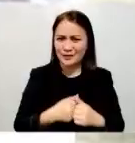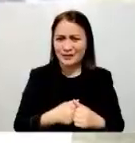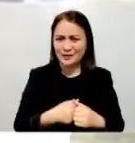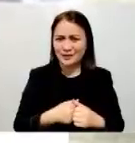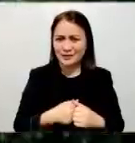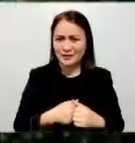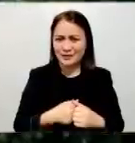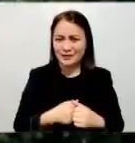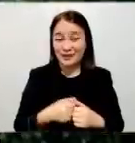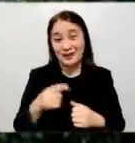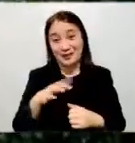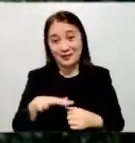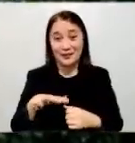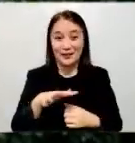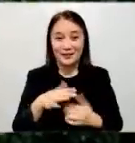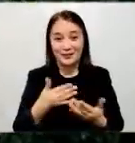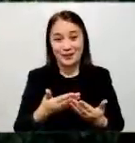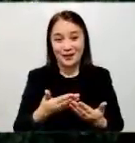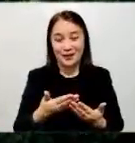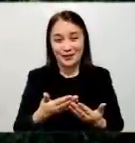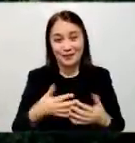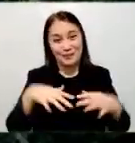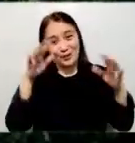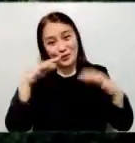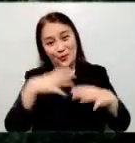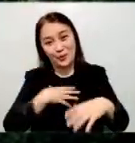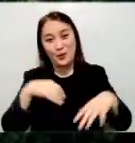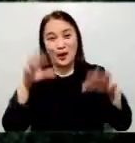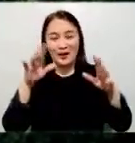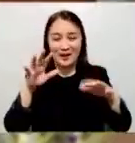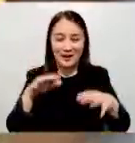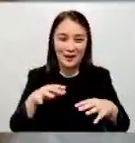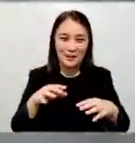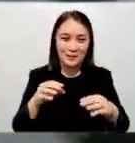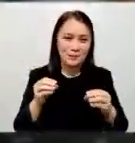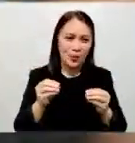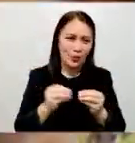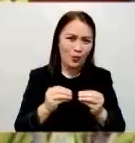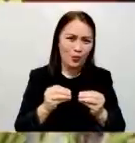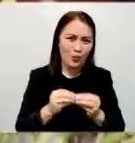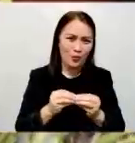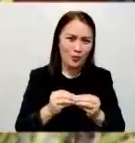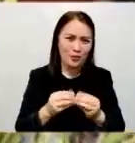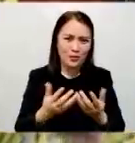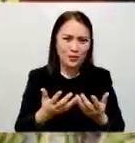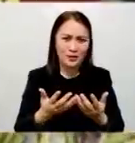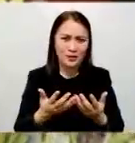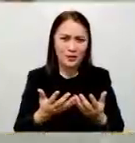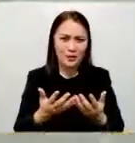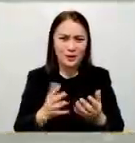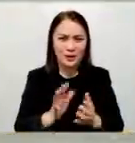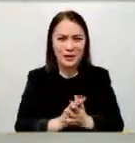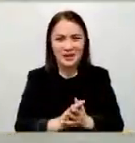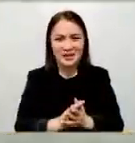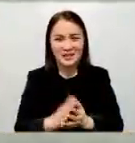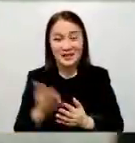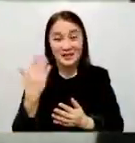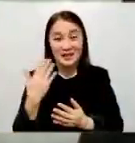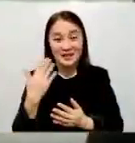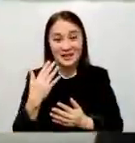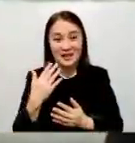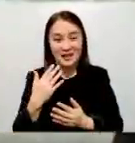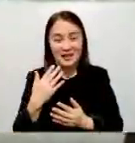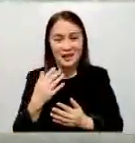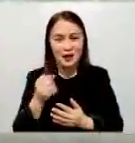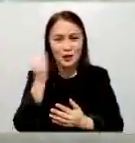Well, it's not actually a snow, pero it's more on the... more on soap siya. Parang dating nilalagay namin siya parang